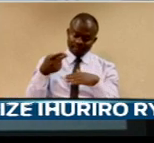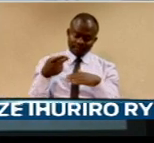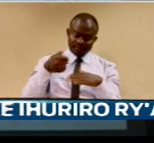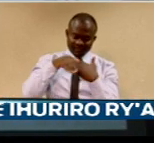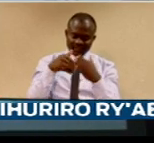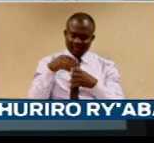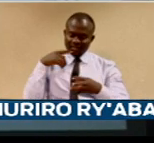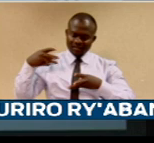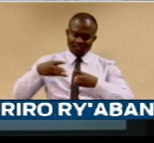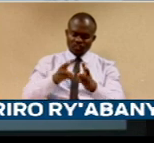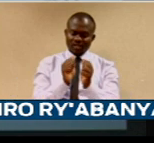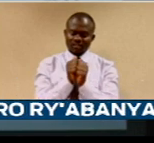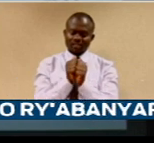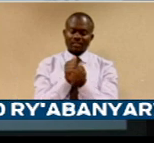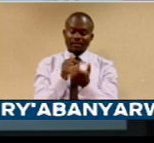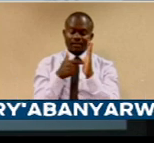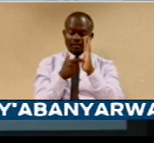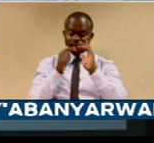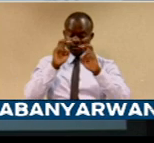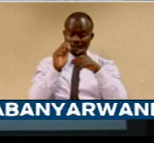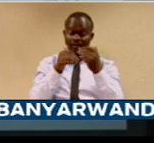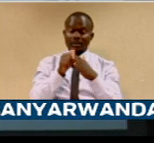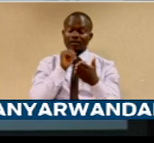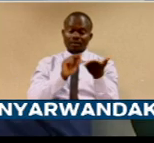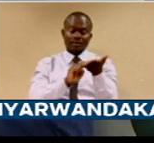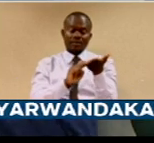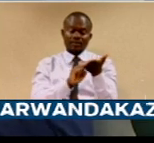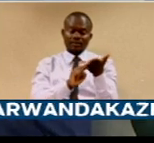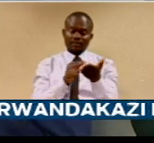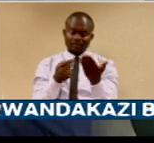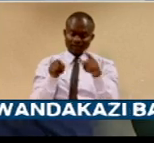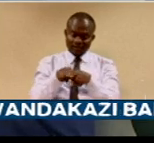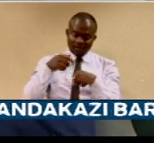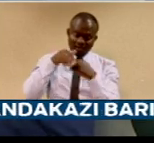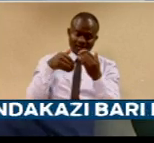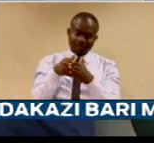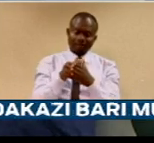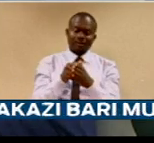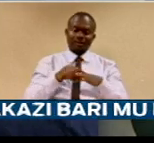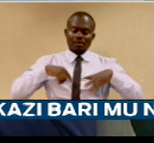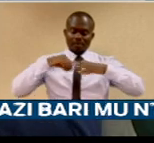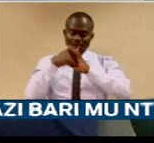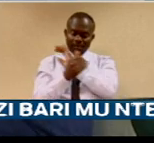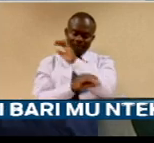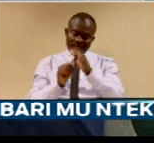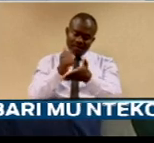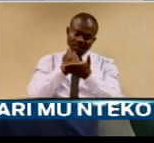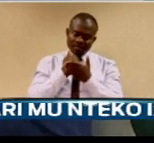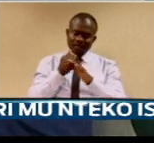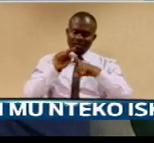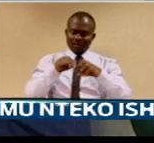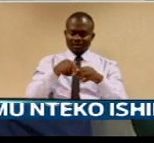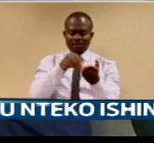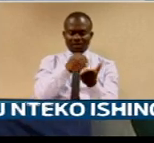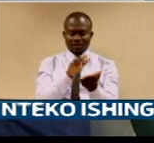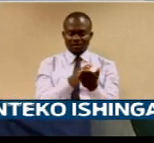strategy igaragara ko abanegasiyonisi bakoresha namwe abari mu rwego rwa diaspora mudufashe kumushingiye ku nyandiko